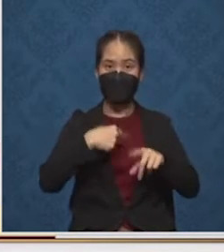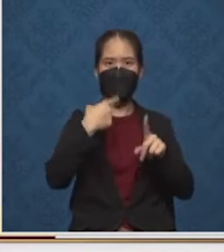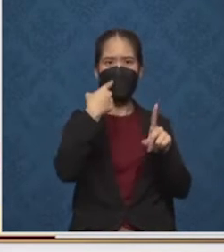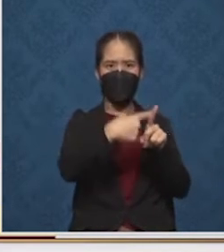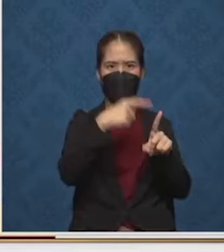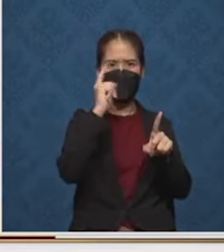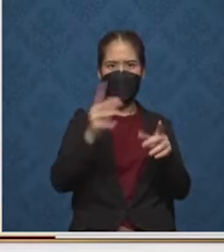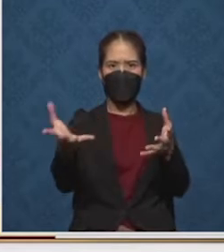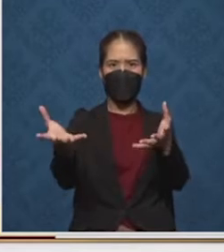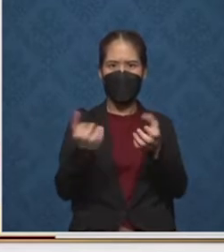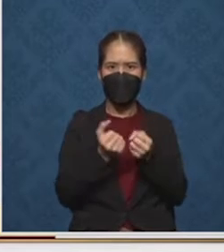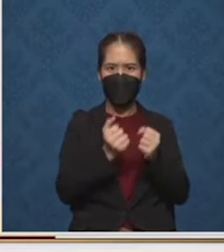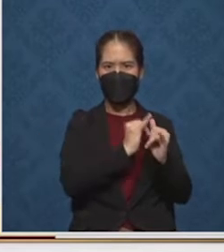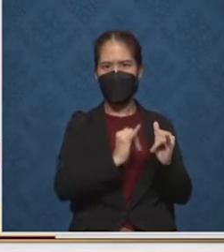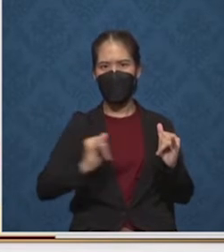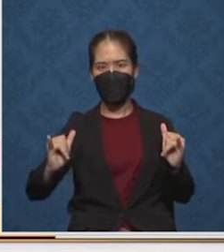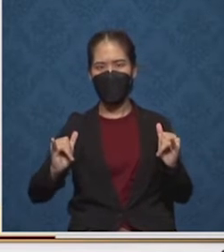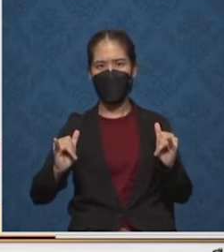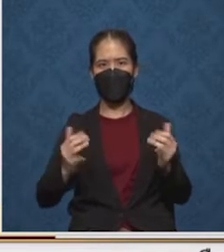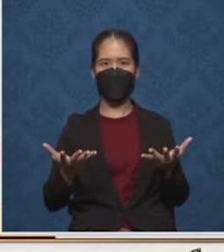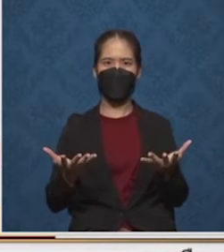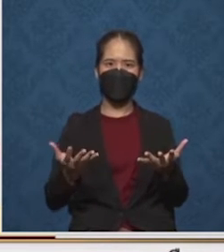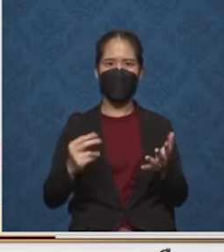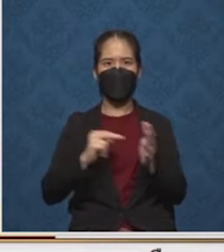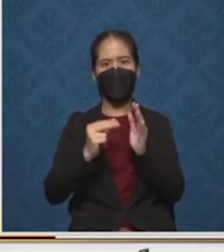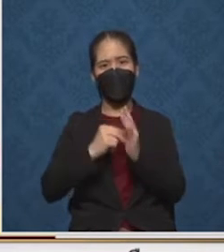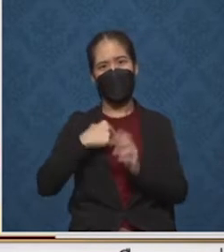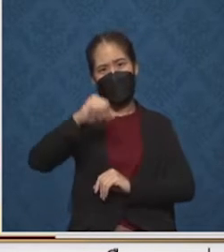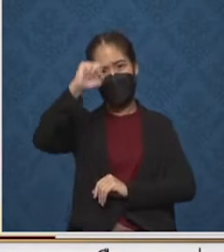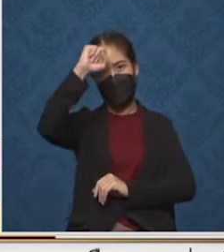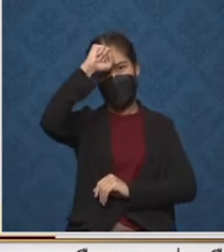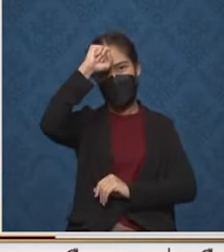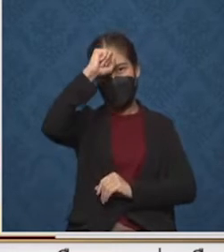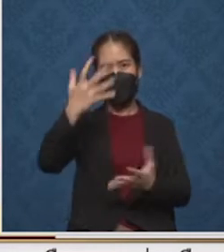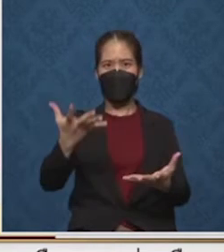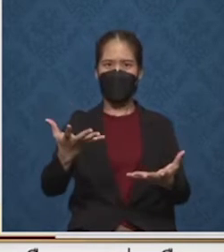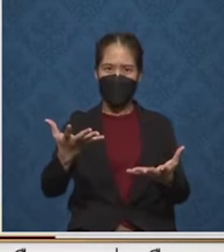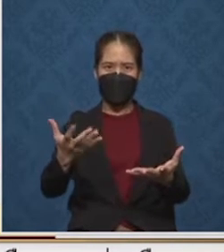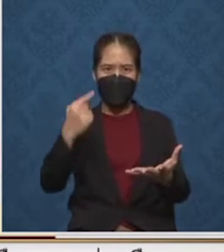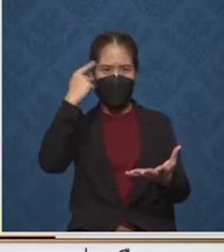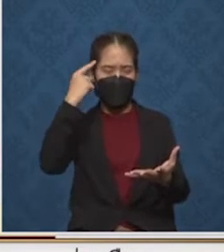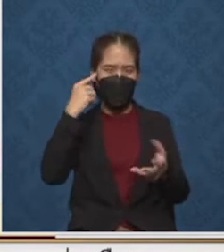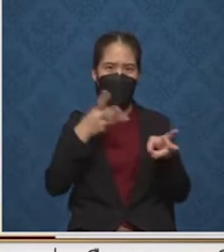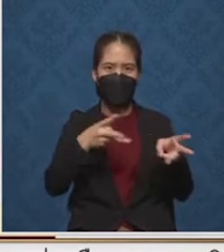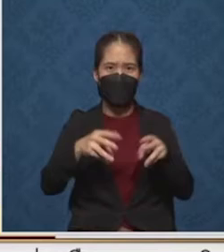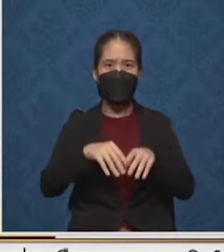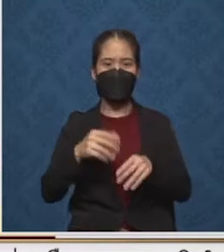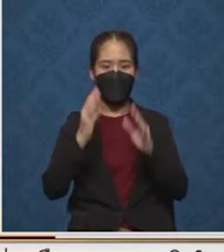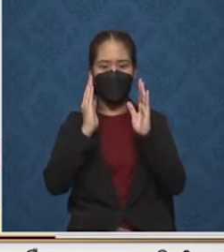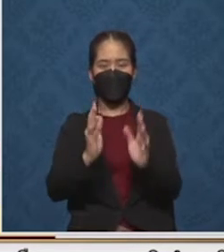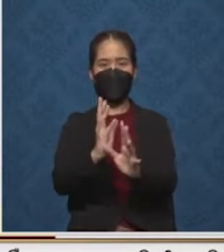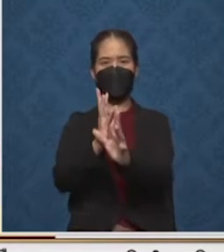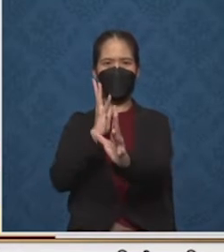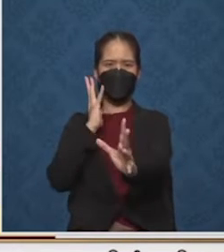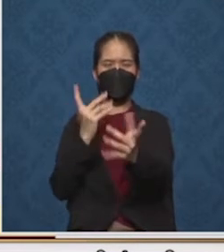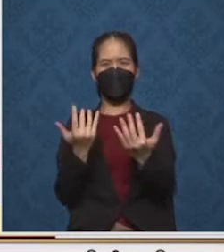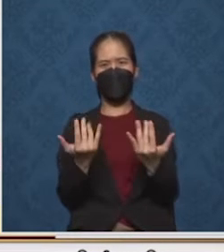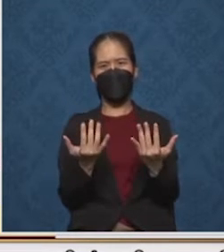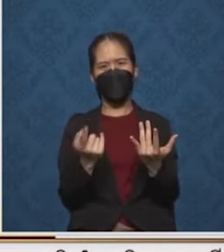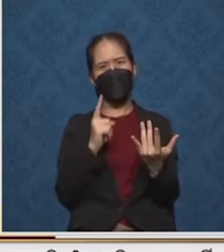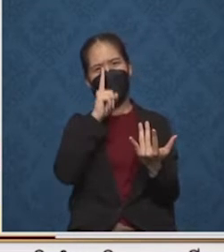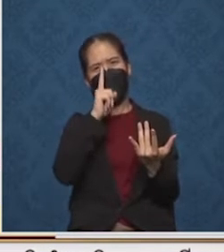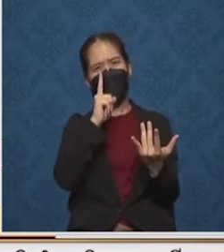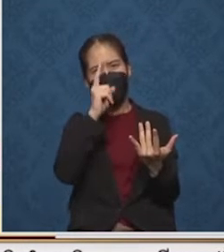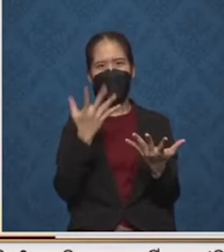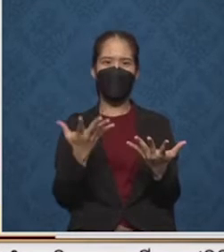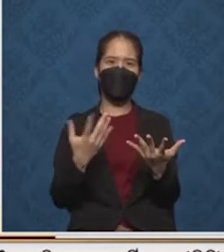ประชาชนทางอ้อมหน่อยครับด้วยความเขาไม่ฉลาดนี่แหละไปออกมาตรการอย่างยิ่งประชาชนไปรอตัวไม่ได้ตรวจครับเพราะโรงพยาบาล